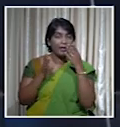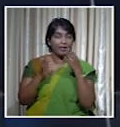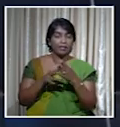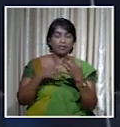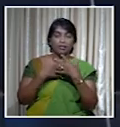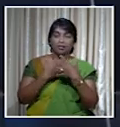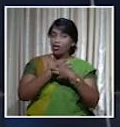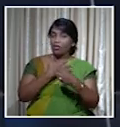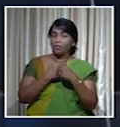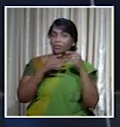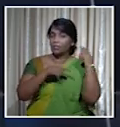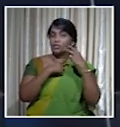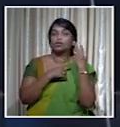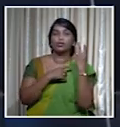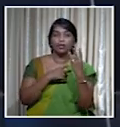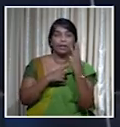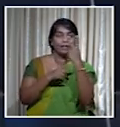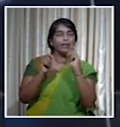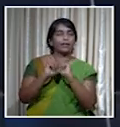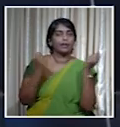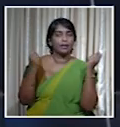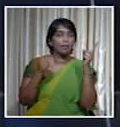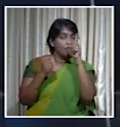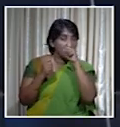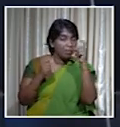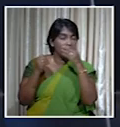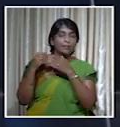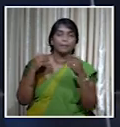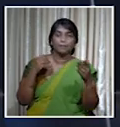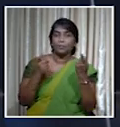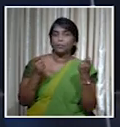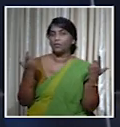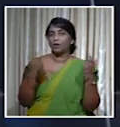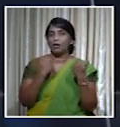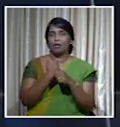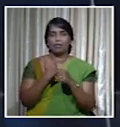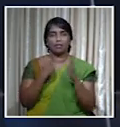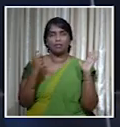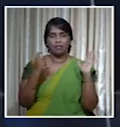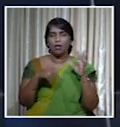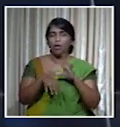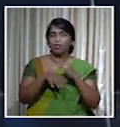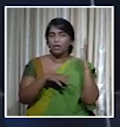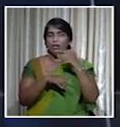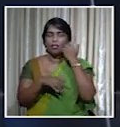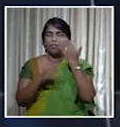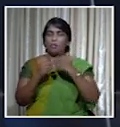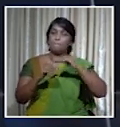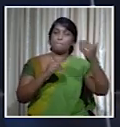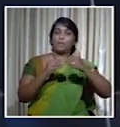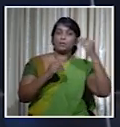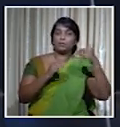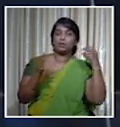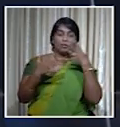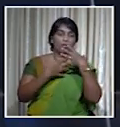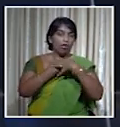එක්ස්රේ යන්ත්‍ර 3යි තියෙන්නේ. දෙකක් කැඩිලා මාසයක් තිස්සේ සල්ලි නැහැ කියලා හදන්නේ. ඉතින් රෝගීන් එනවා පස්සට තදා යවනවා. එක්ස්රේ